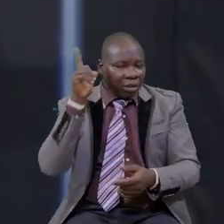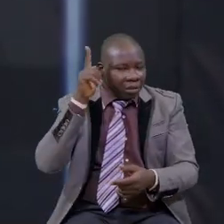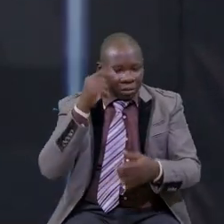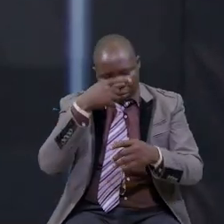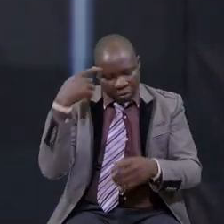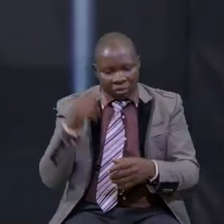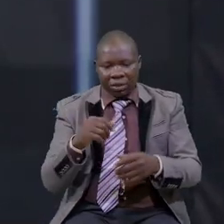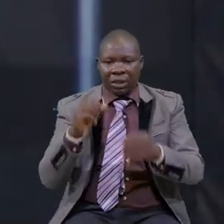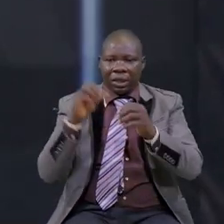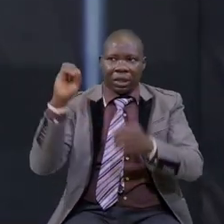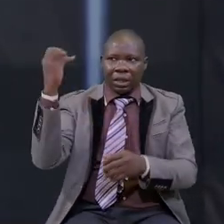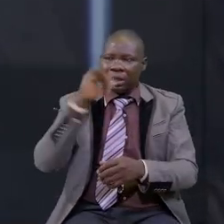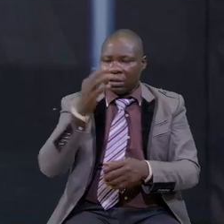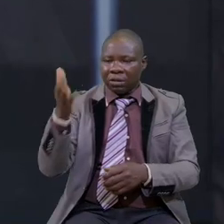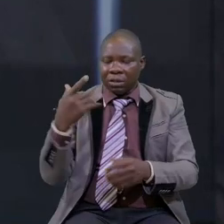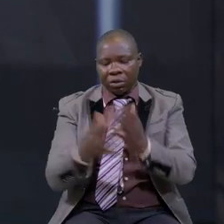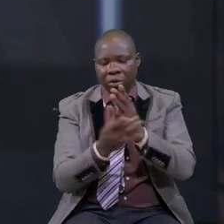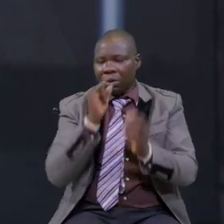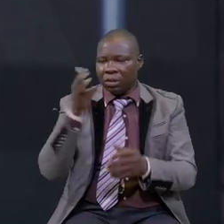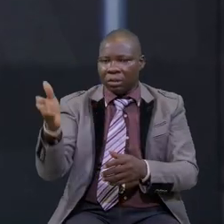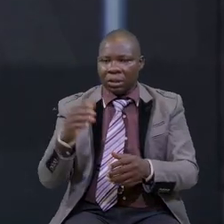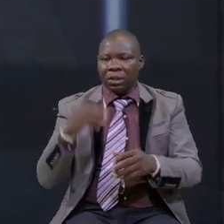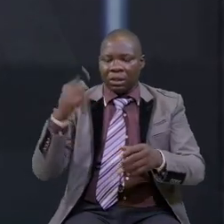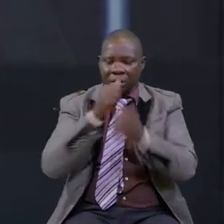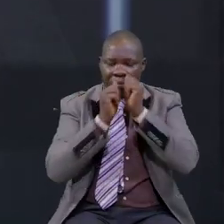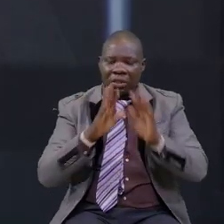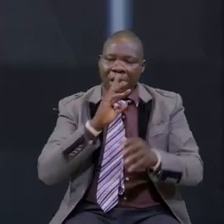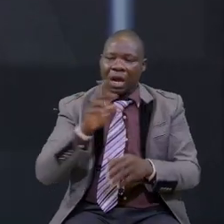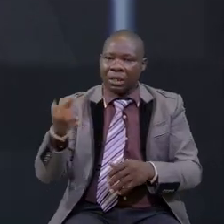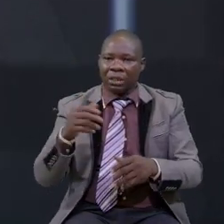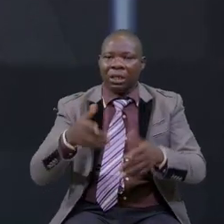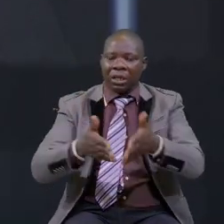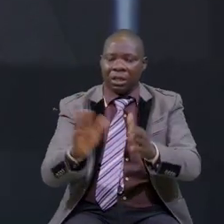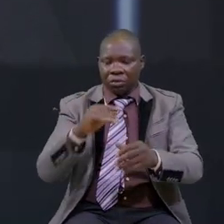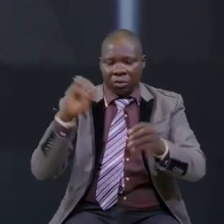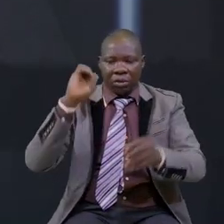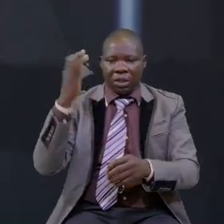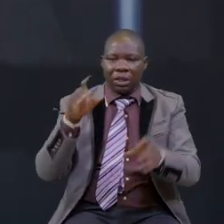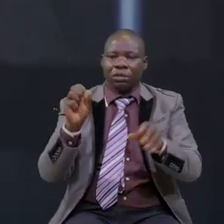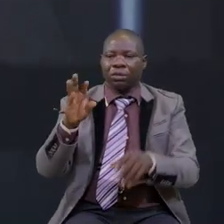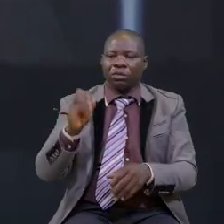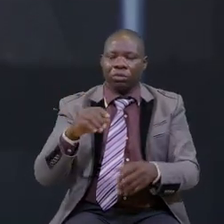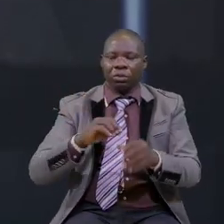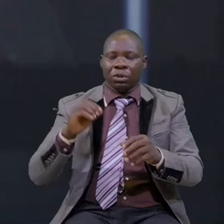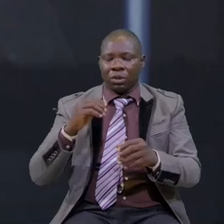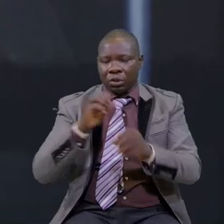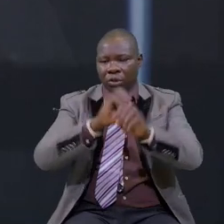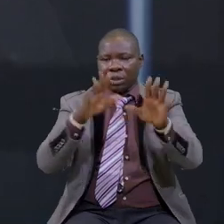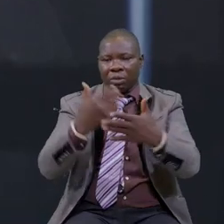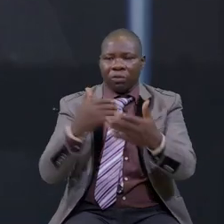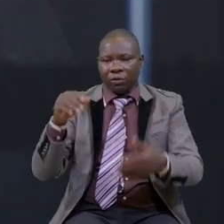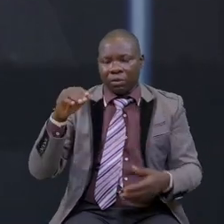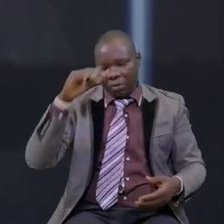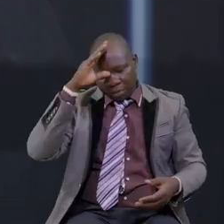la béatitude est là. Que votre lumière luise ainsi devant les hommes, afin qu'ils voient vos bonnes